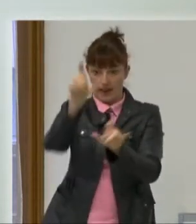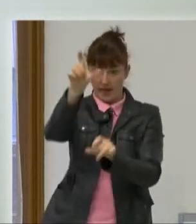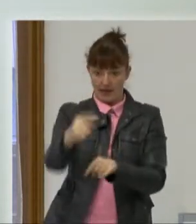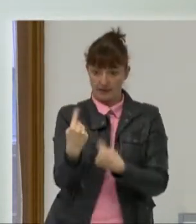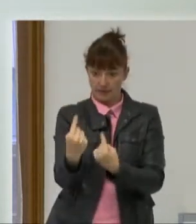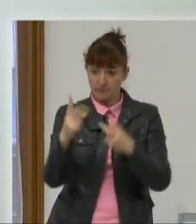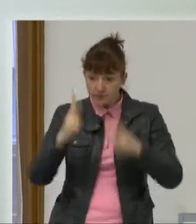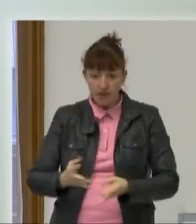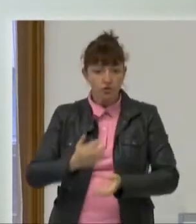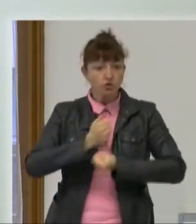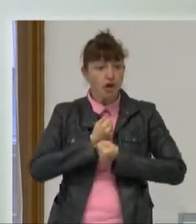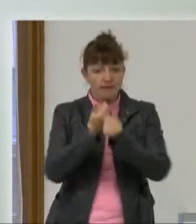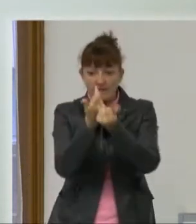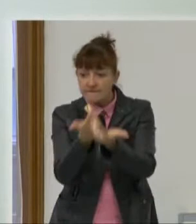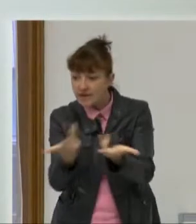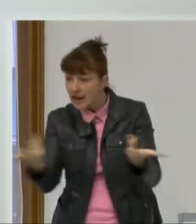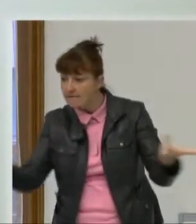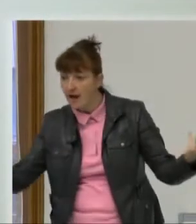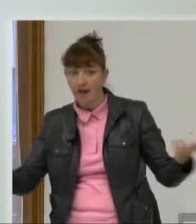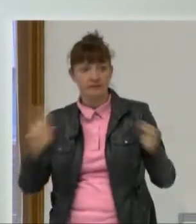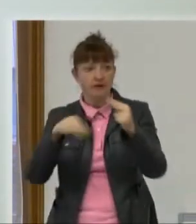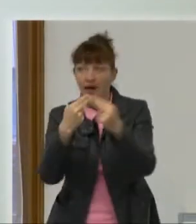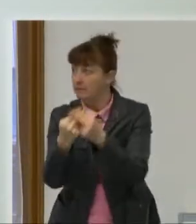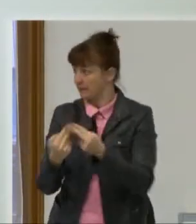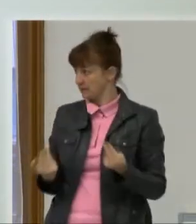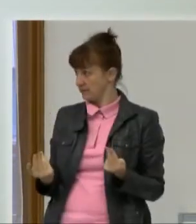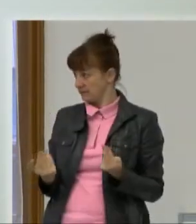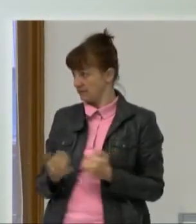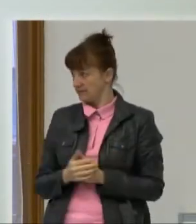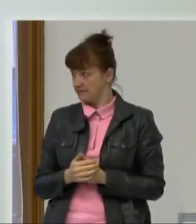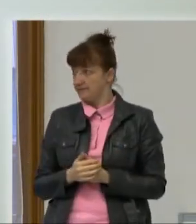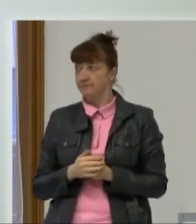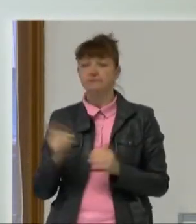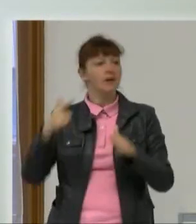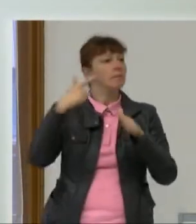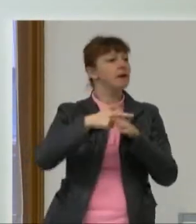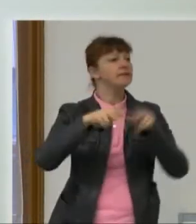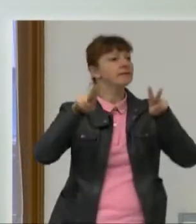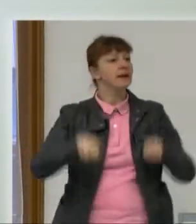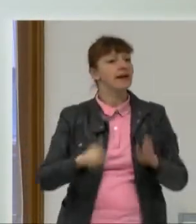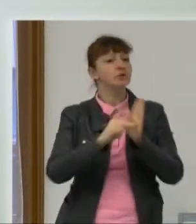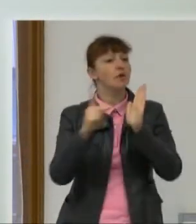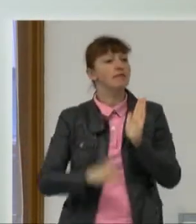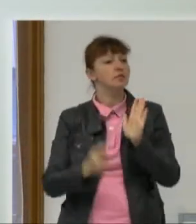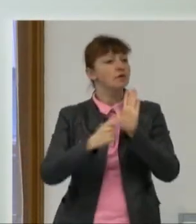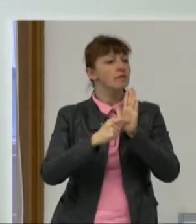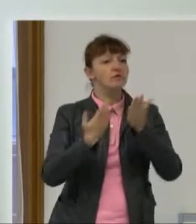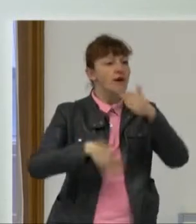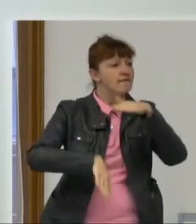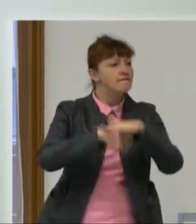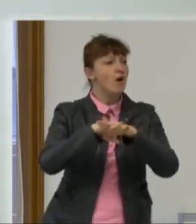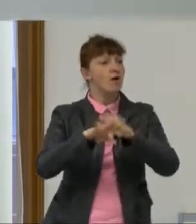dann dieser Vielfalt gerecht zu werden. Die Behindertenrechtskonvention fordert ja eine volle und